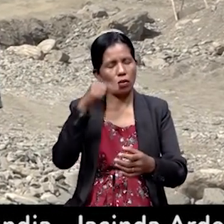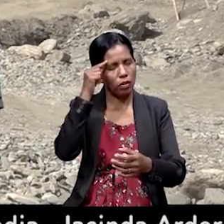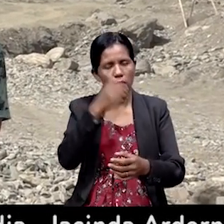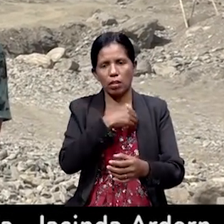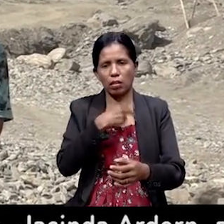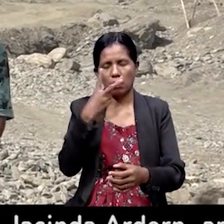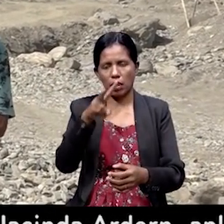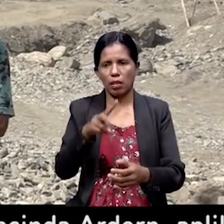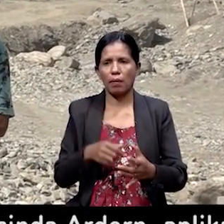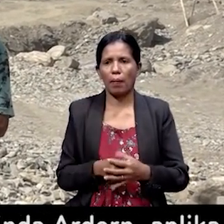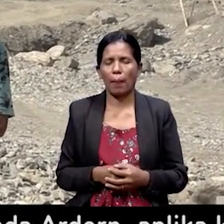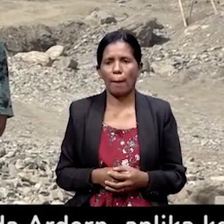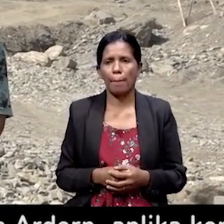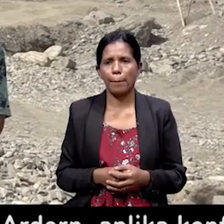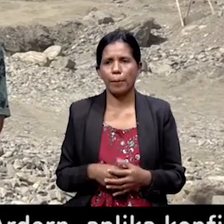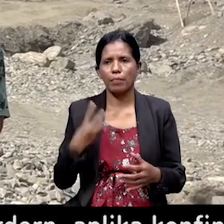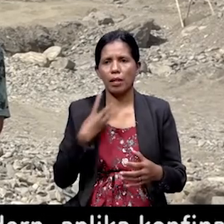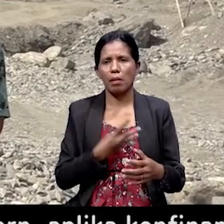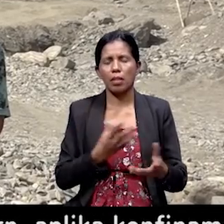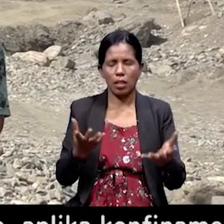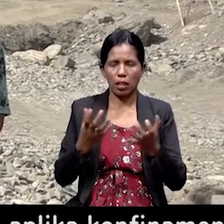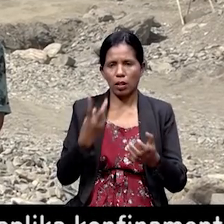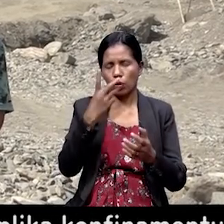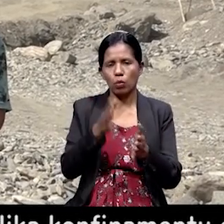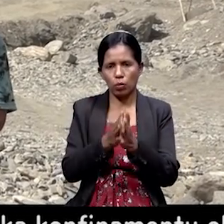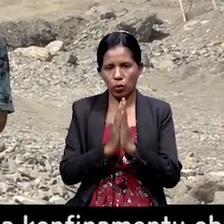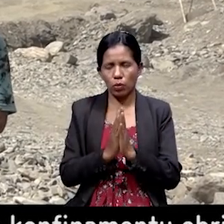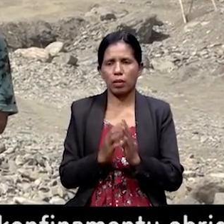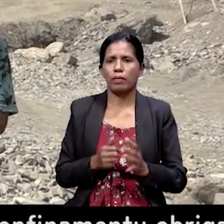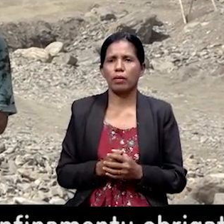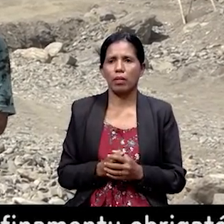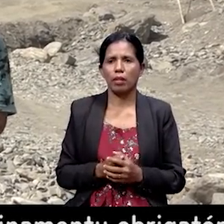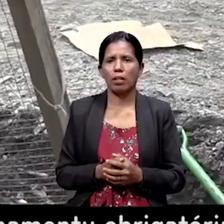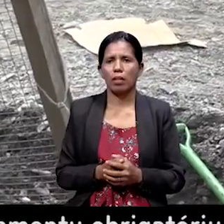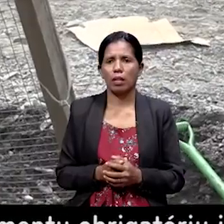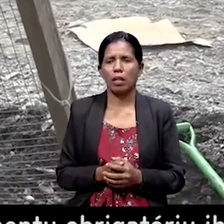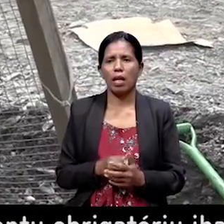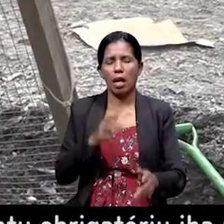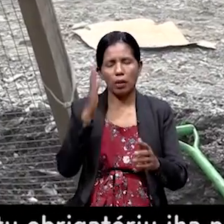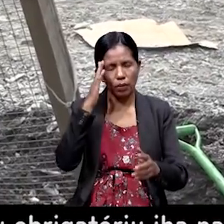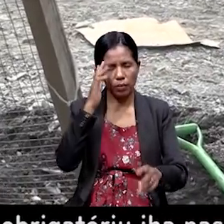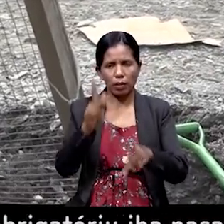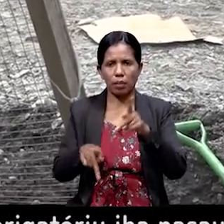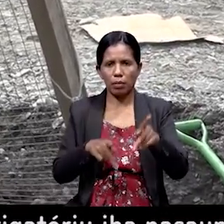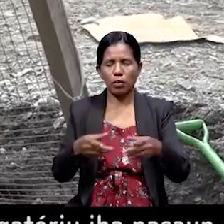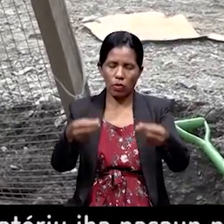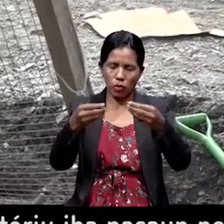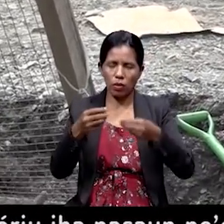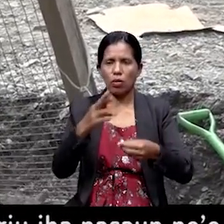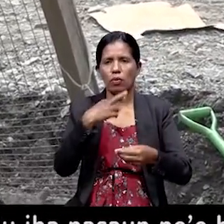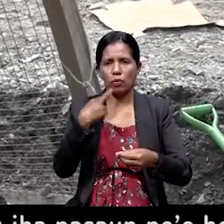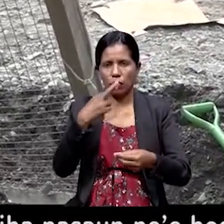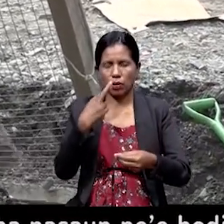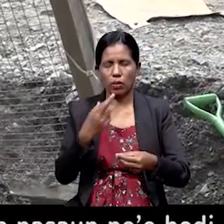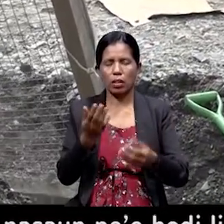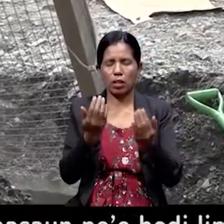hari. Lebih kami hakar kusune hasa istaru hanu ni tik pobusir hiu motlaran ne. Nara natu fos satu